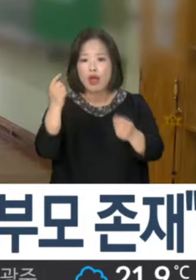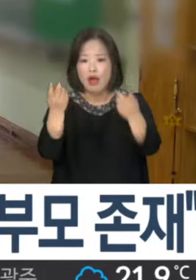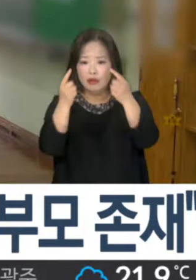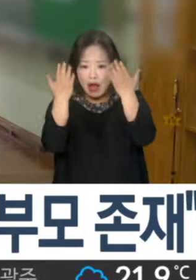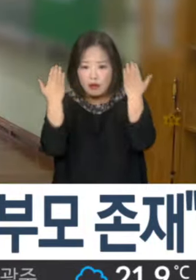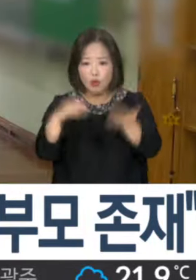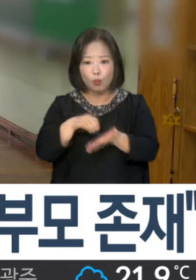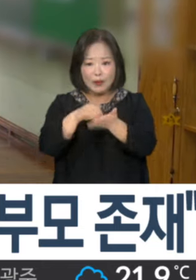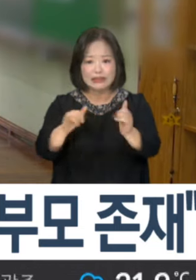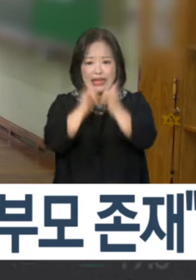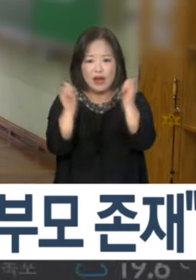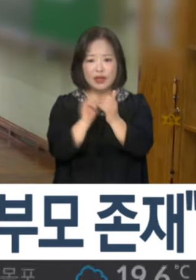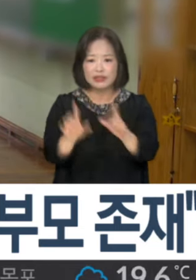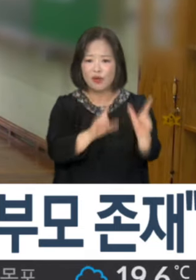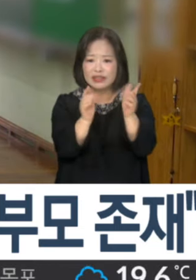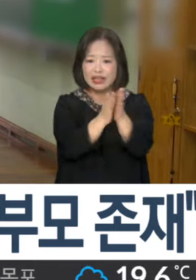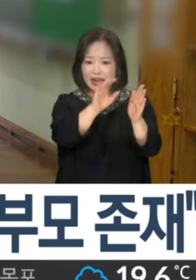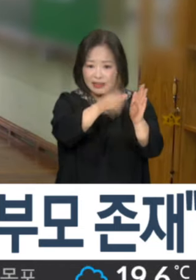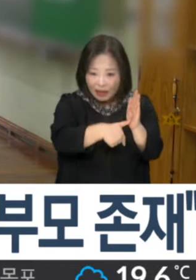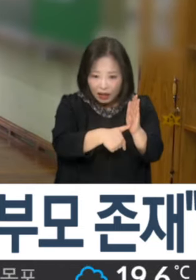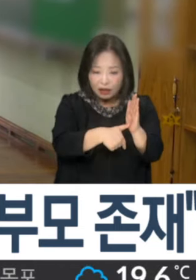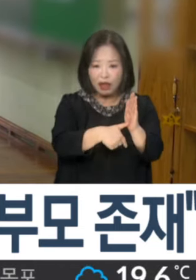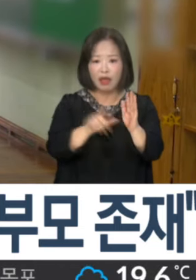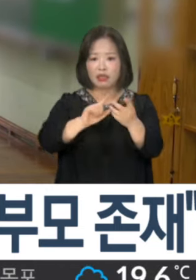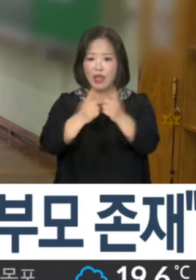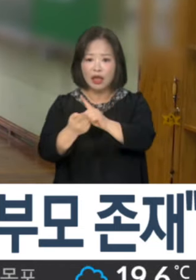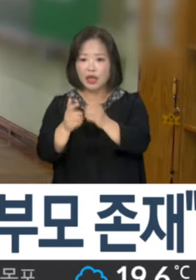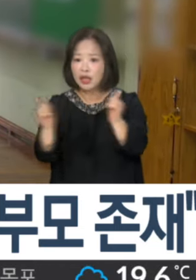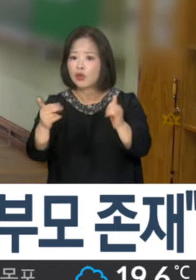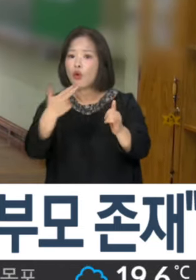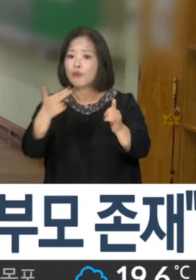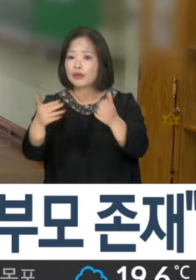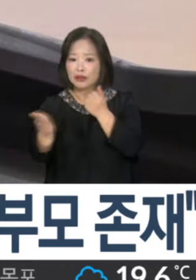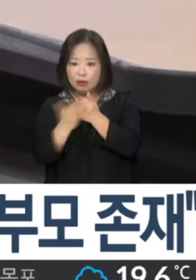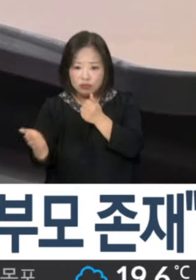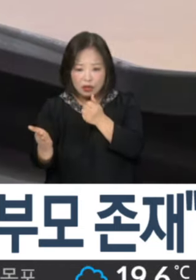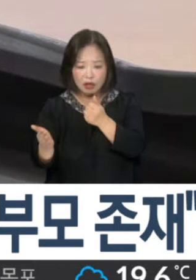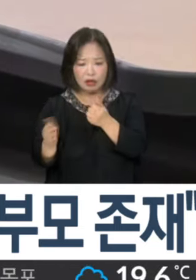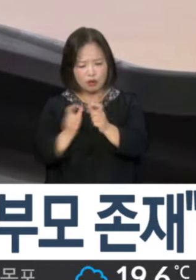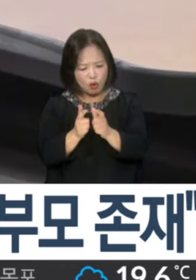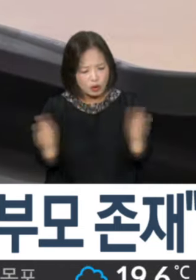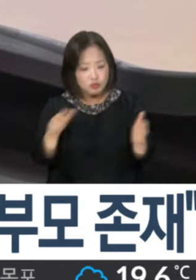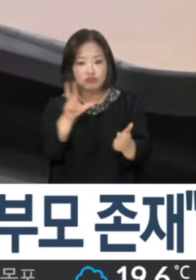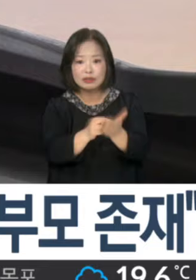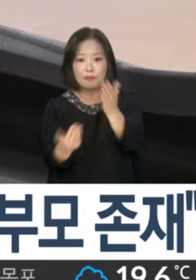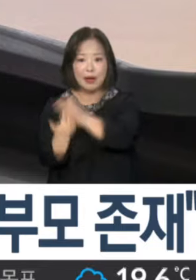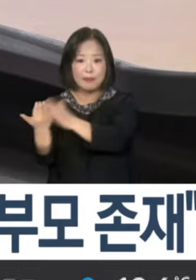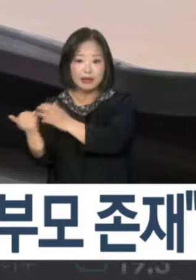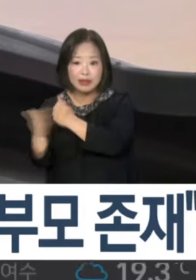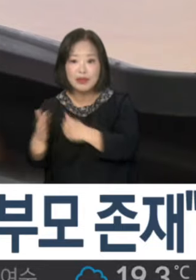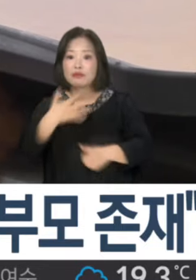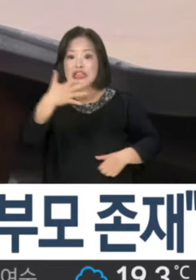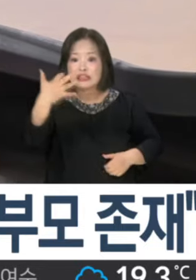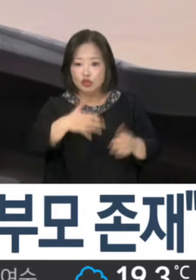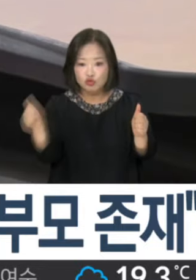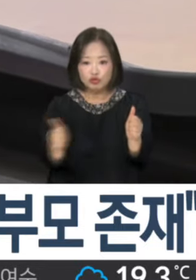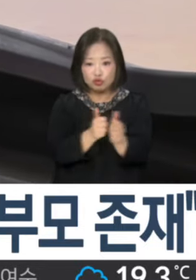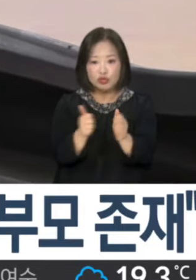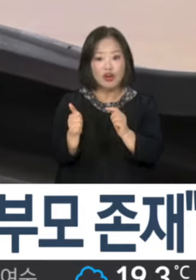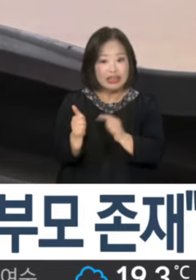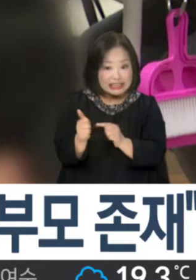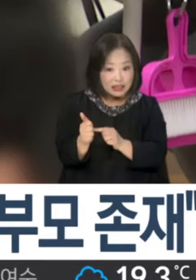사회 생활이 시작되면서 아동의 법정 대리인이 없어 행정 처리 등의 문제가 발생함에 따라 미성년 후견인으로